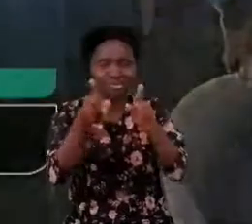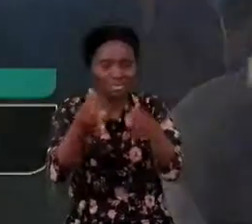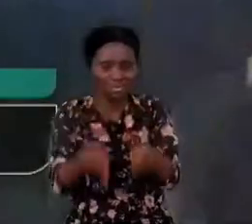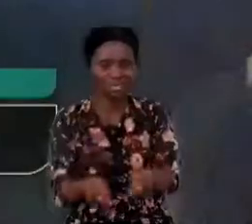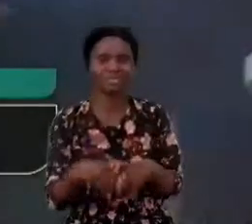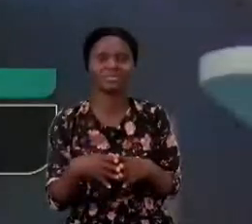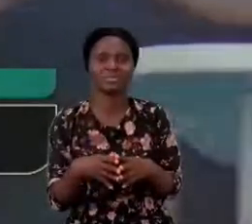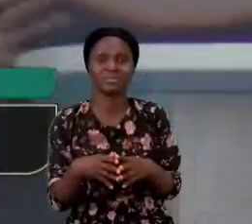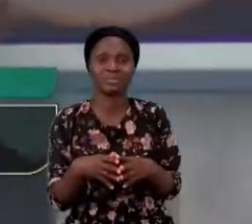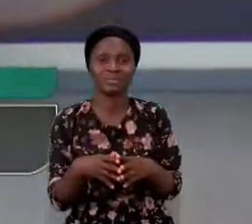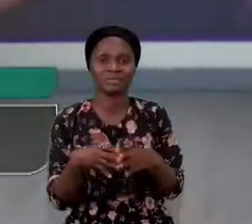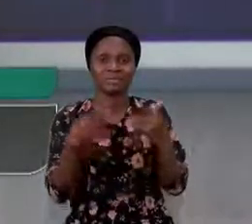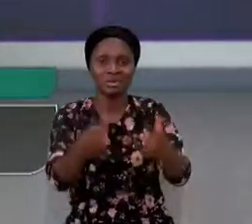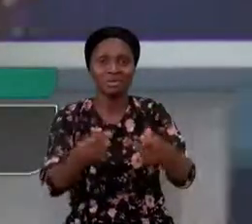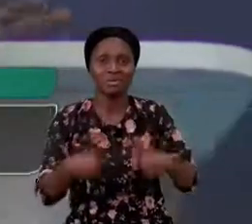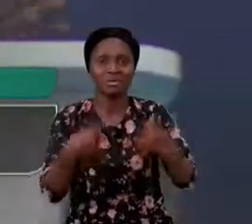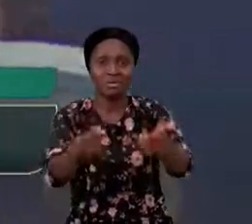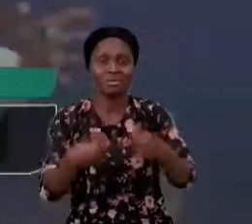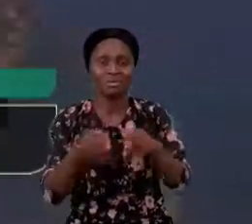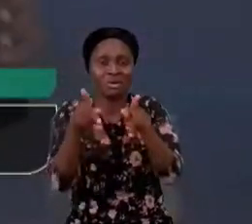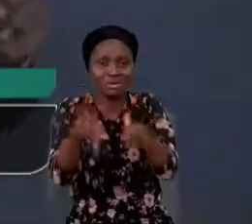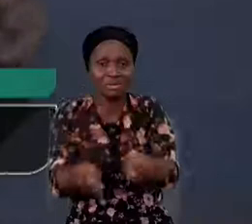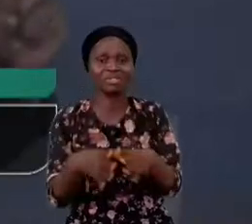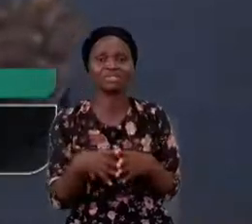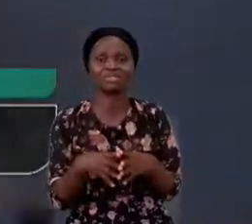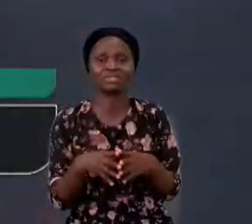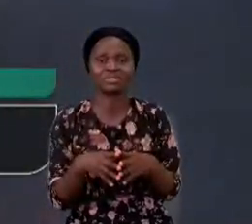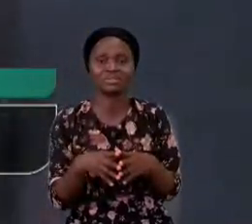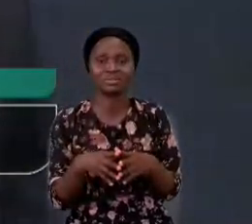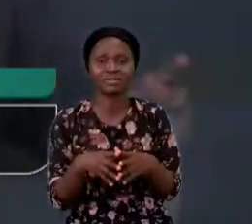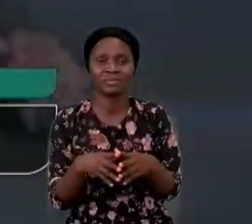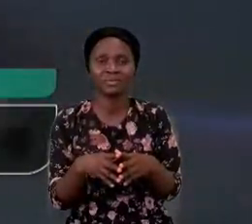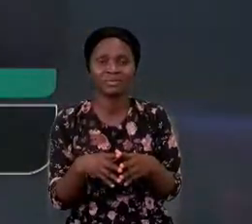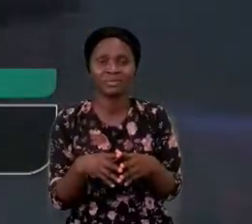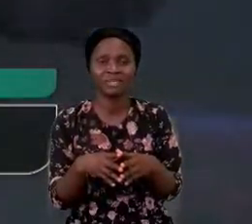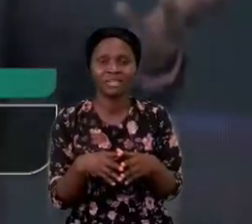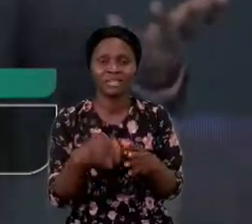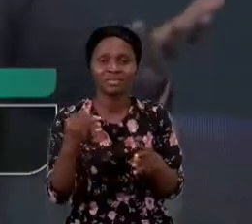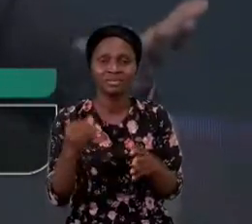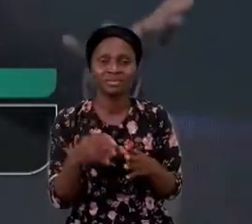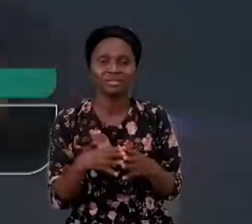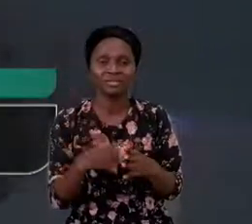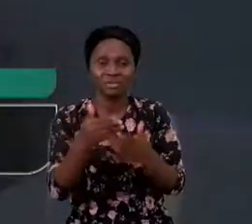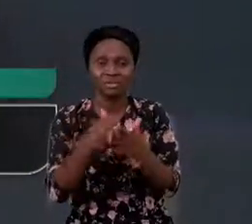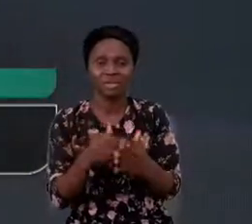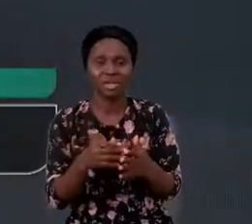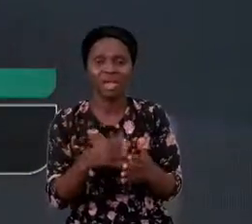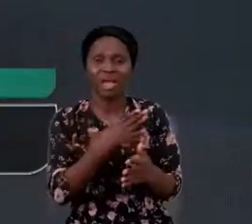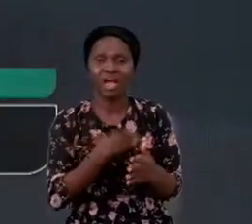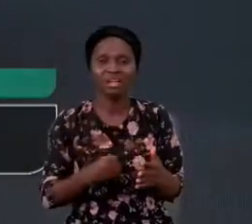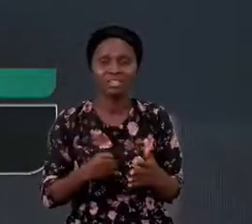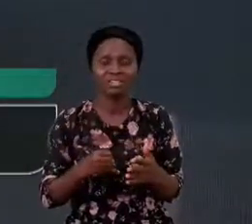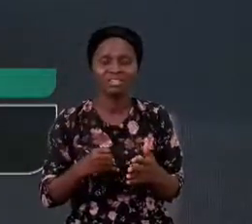Donc, il pense avant de décider, avant de sauter. Et il est tranquille. Dans le processus de la réflexion, il ne saute